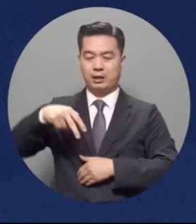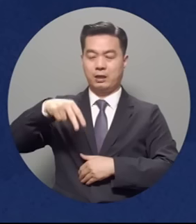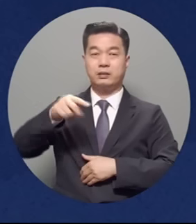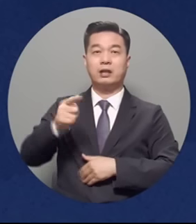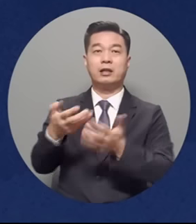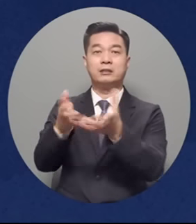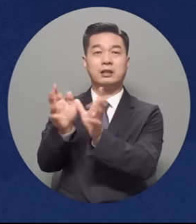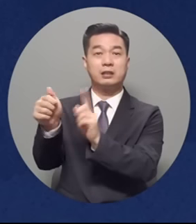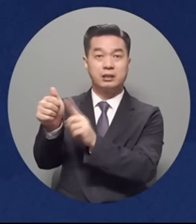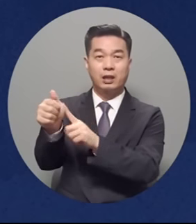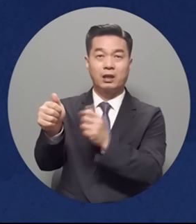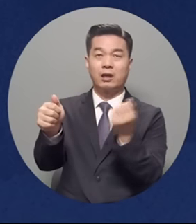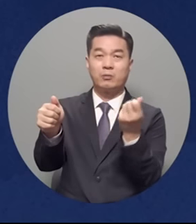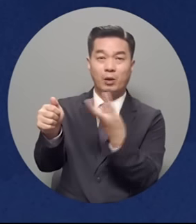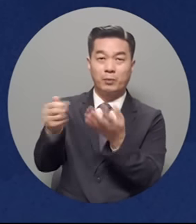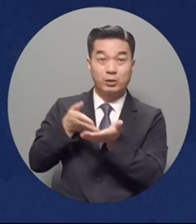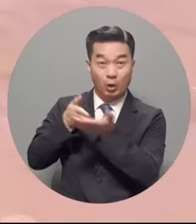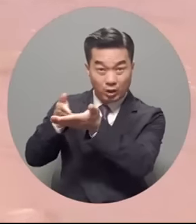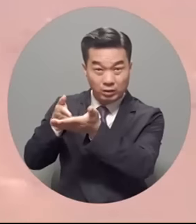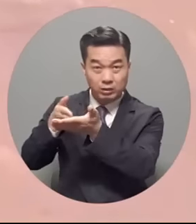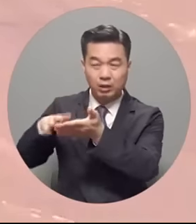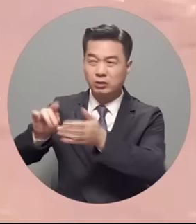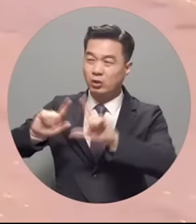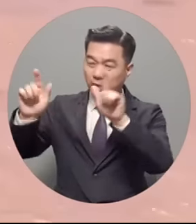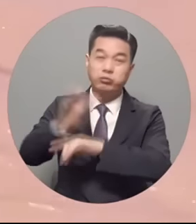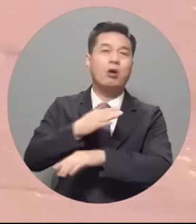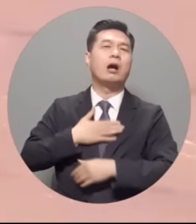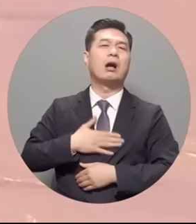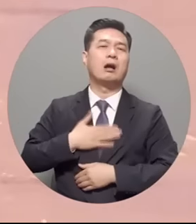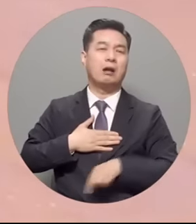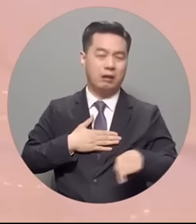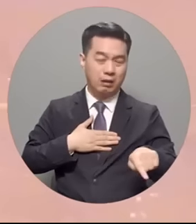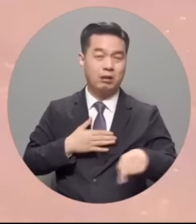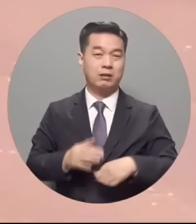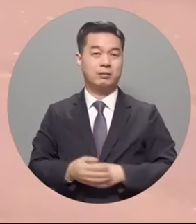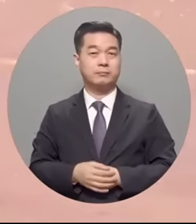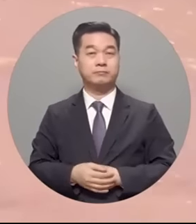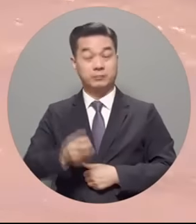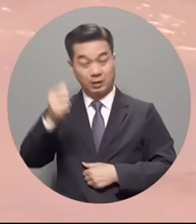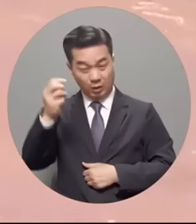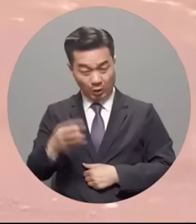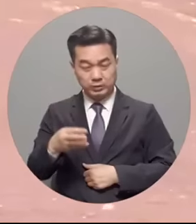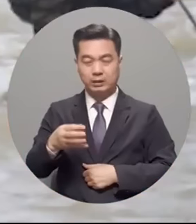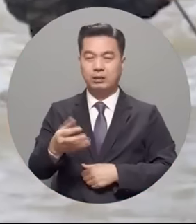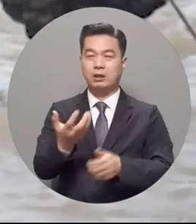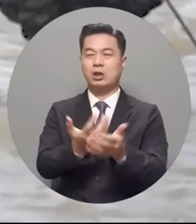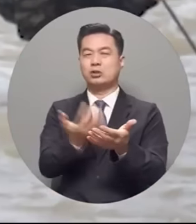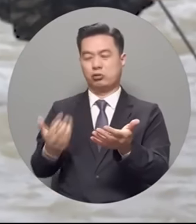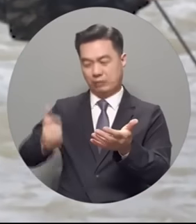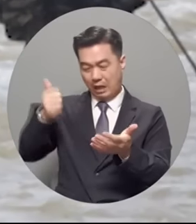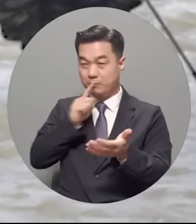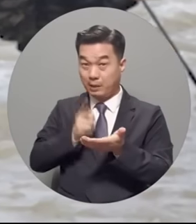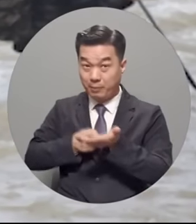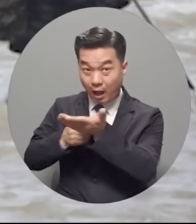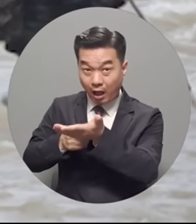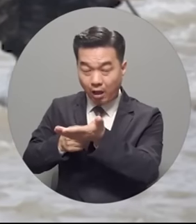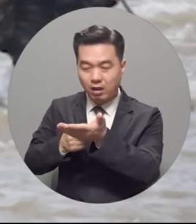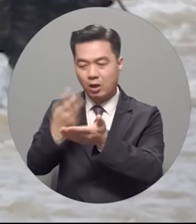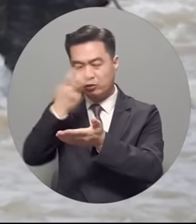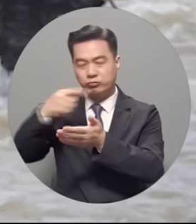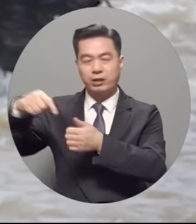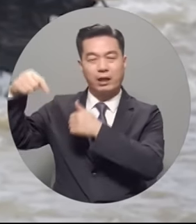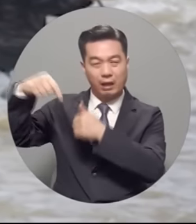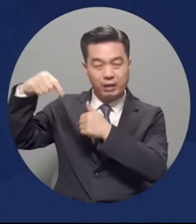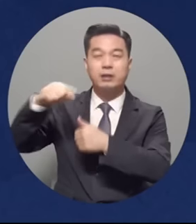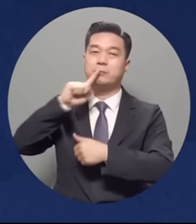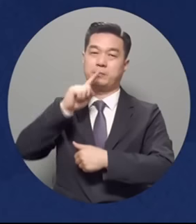건의드렸는데 전날부터 뭐 알잖아. 여단장도 여러 차례 철수를 건의했지만 사단장이 수색을 체근했다는